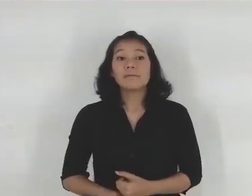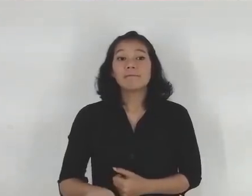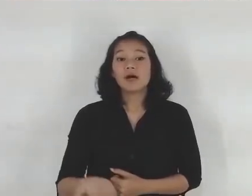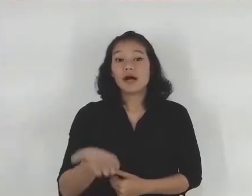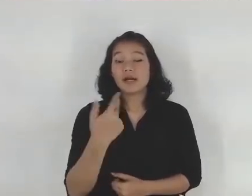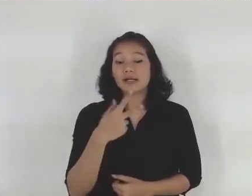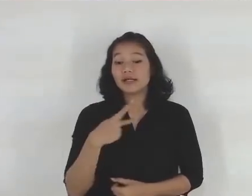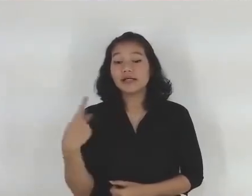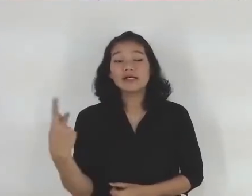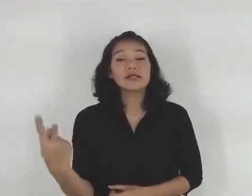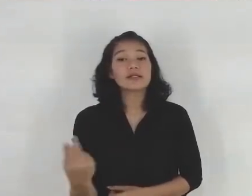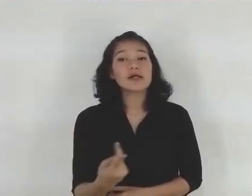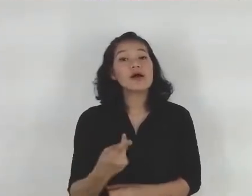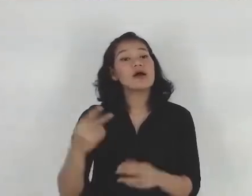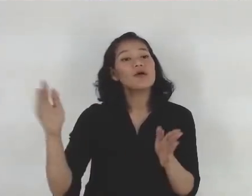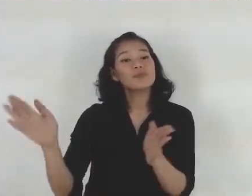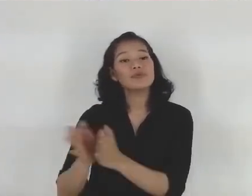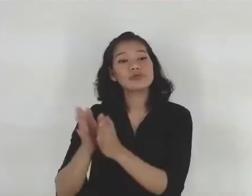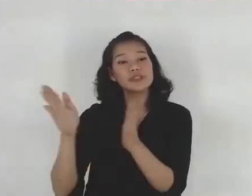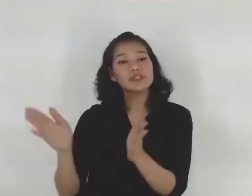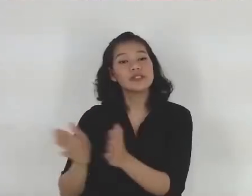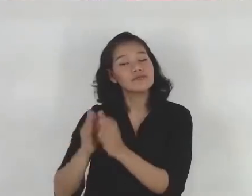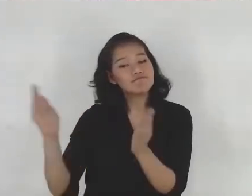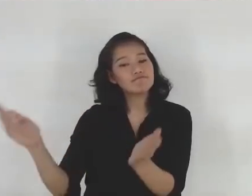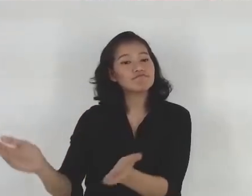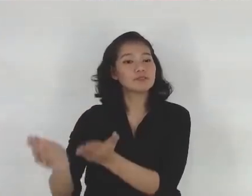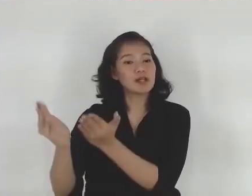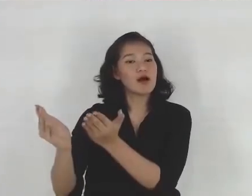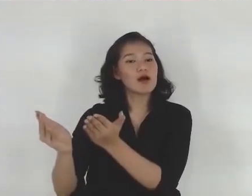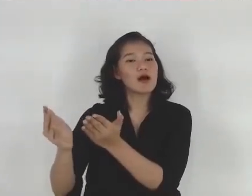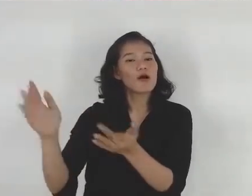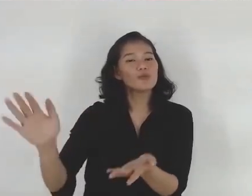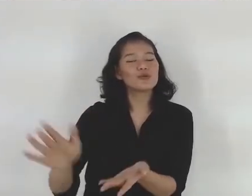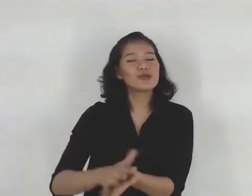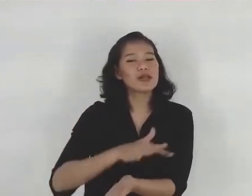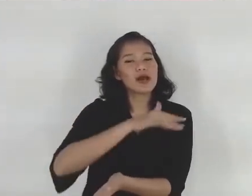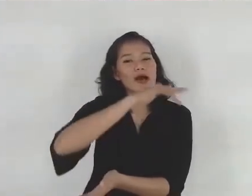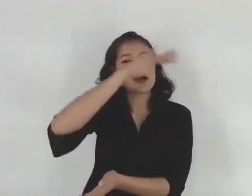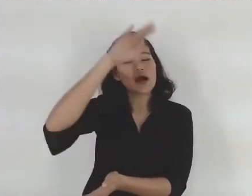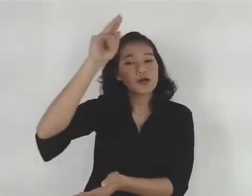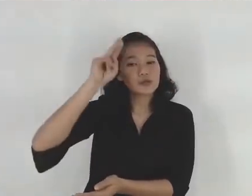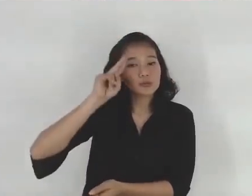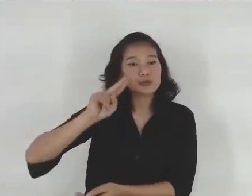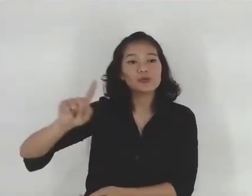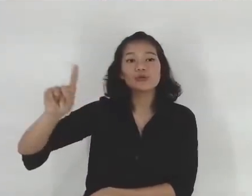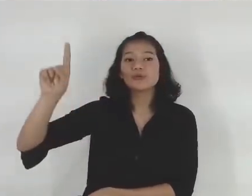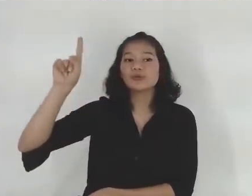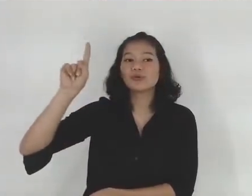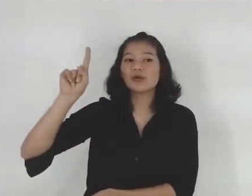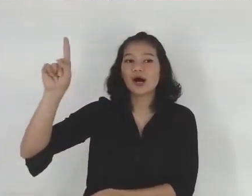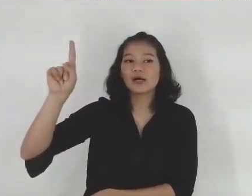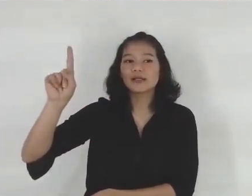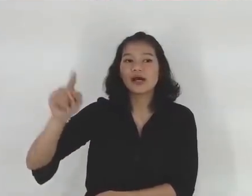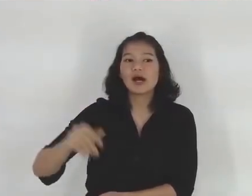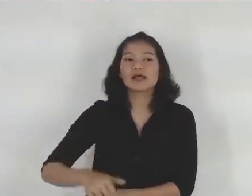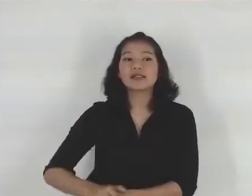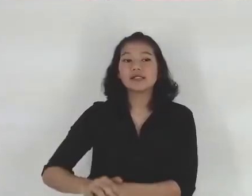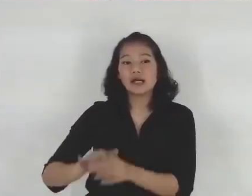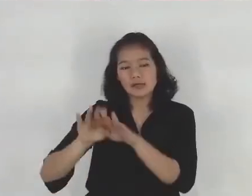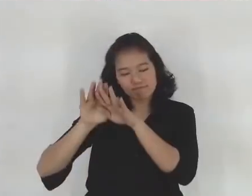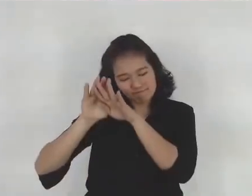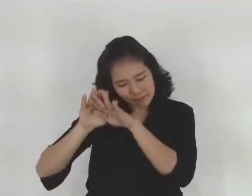iyo we kita bersih kita melihat kan Tuhan